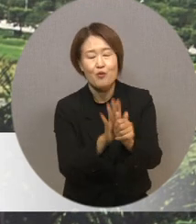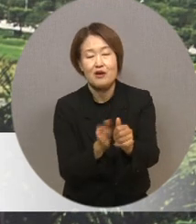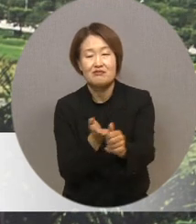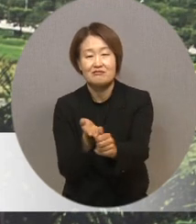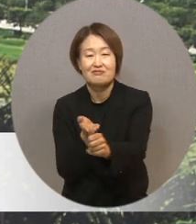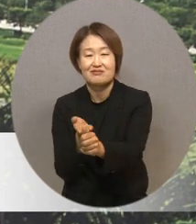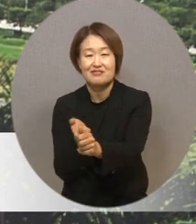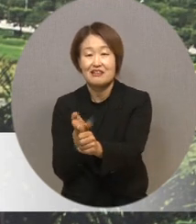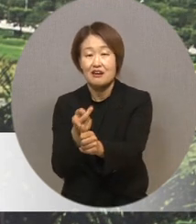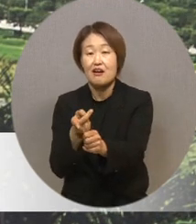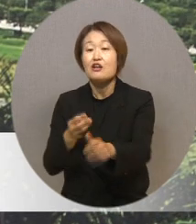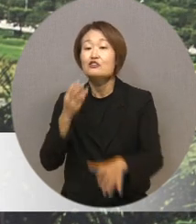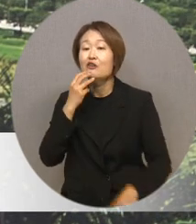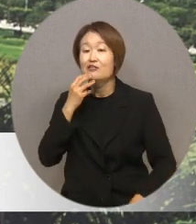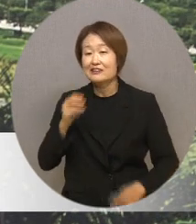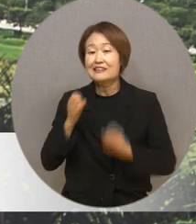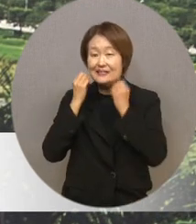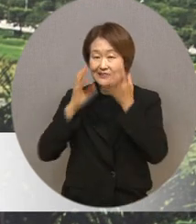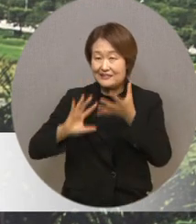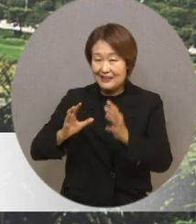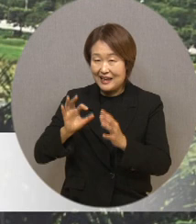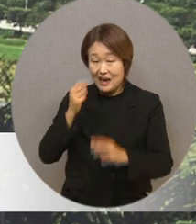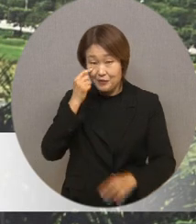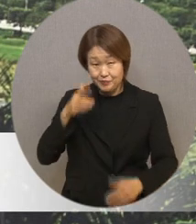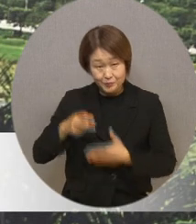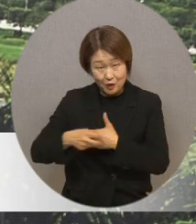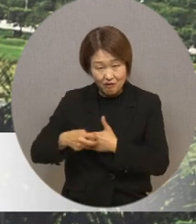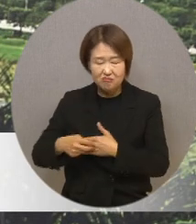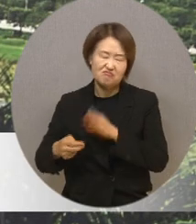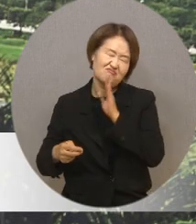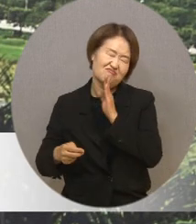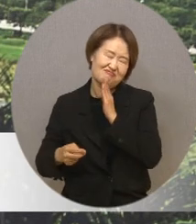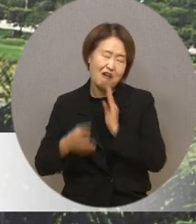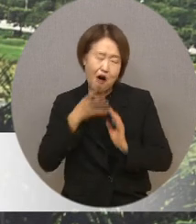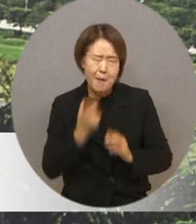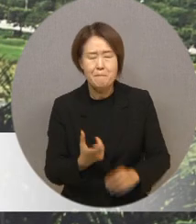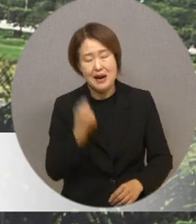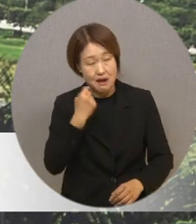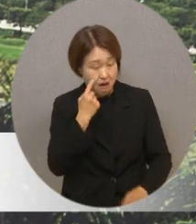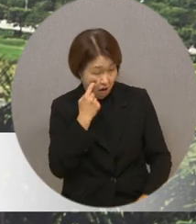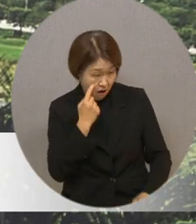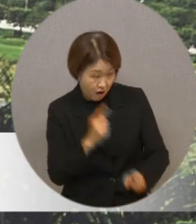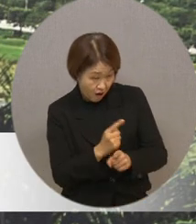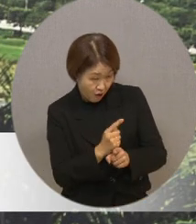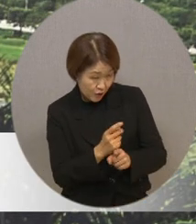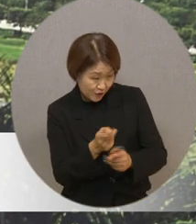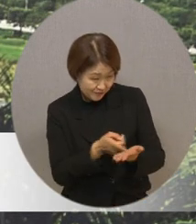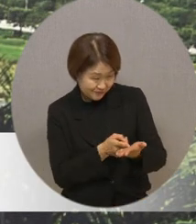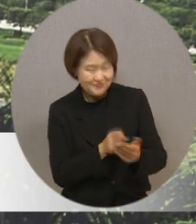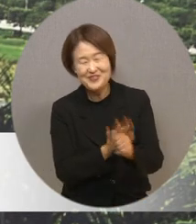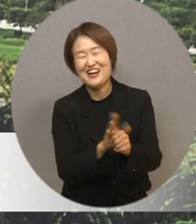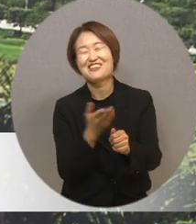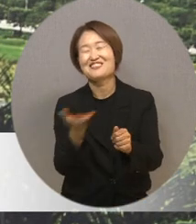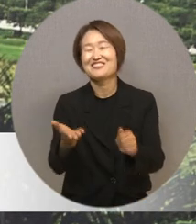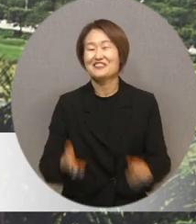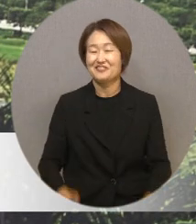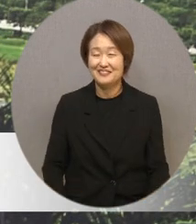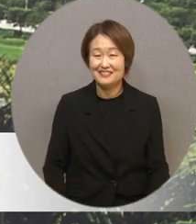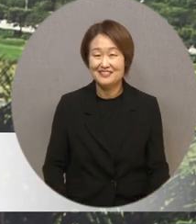신세계 안과에서 여러분의 그 어르신들을 시술 및 수술을 시켜드렸습니다. 그래서